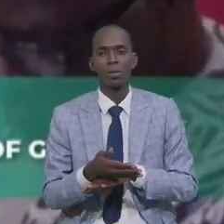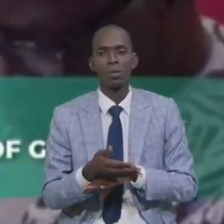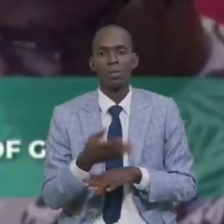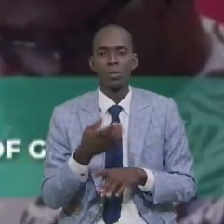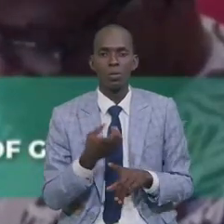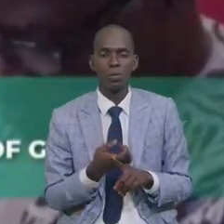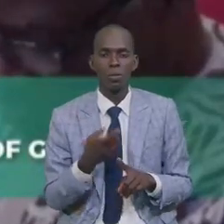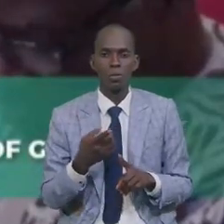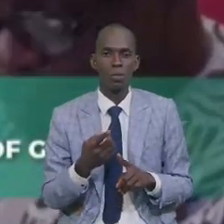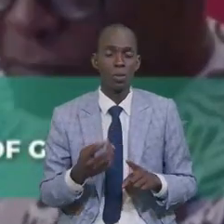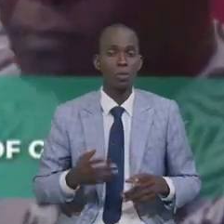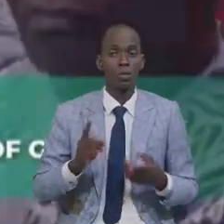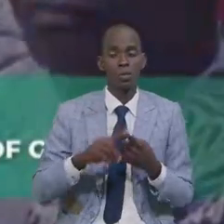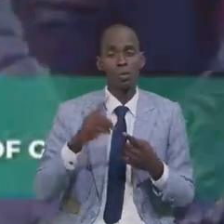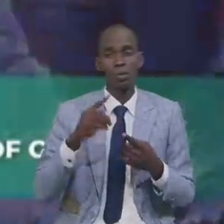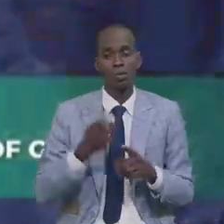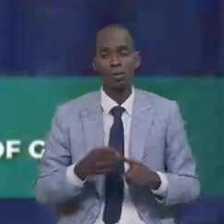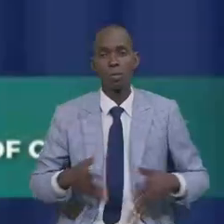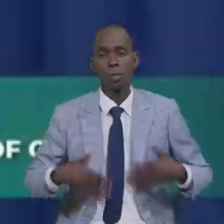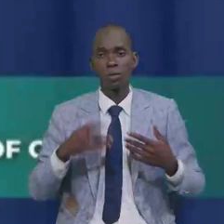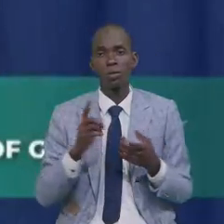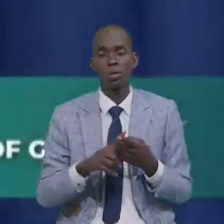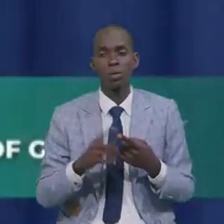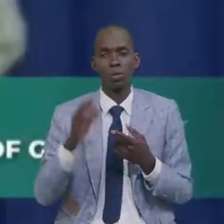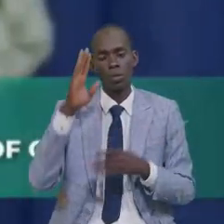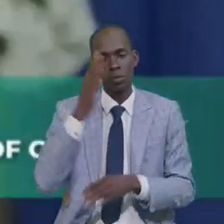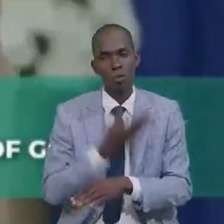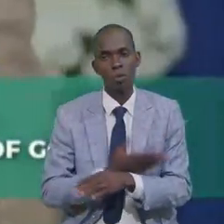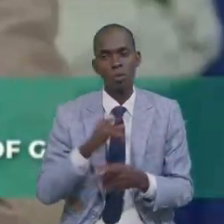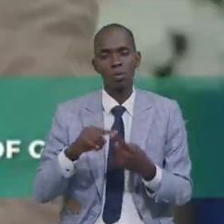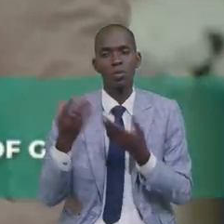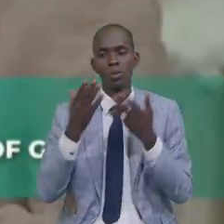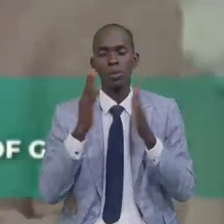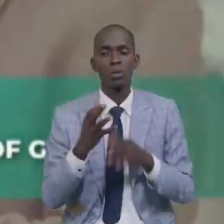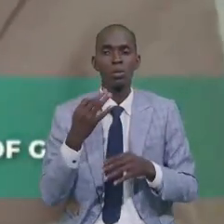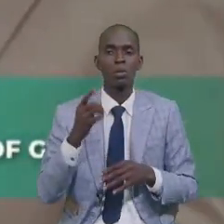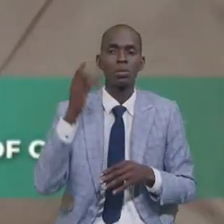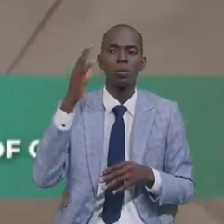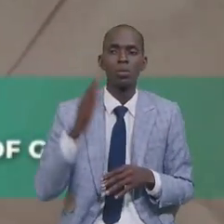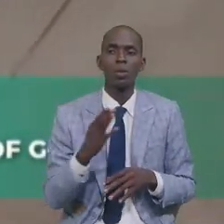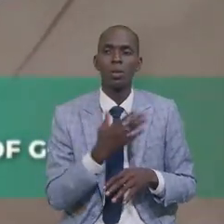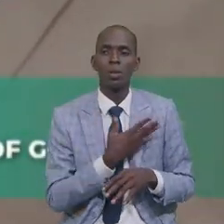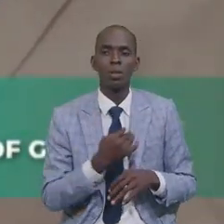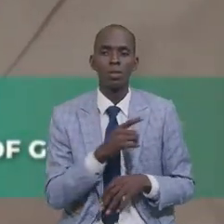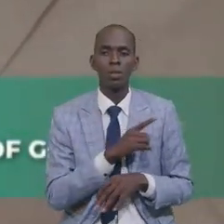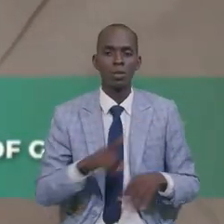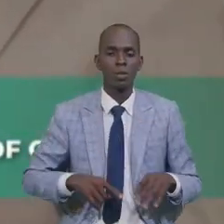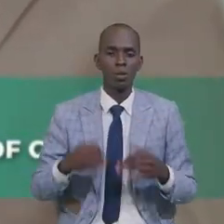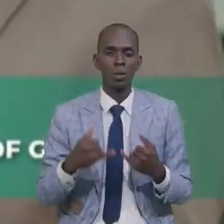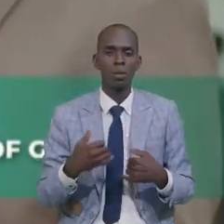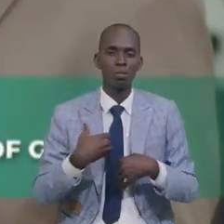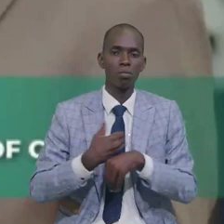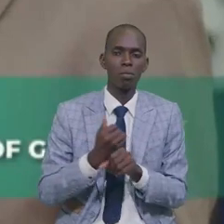Nous passons donc de l'étape des fils pour devenir serviteurs de Dieu. Et le Seigneur nous